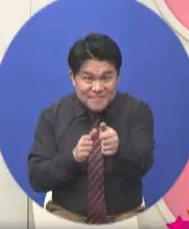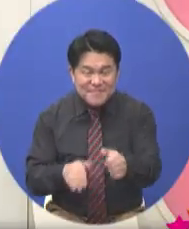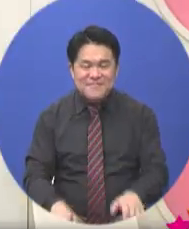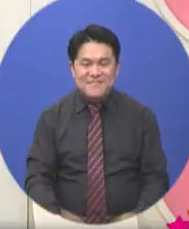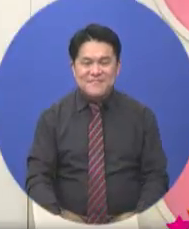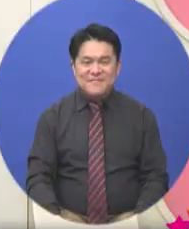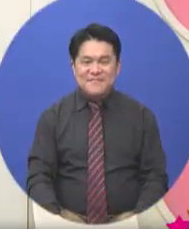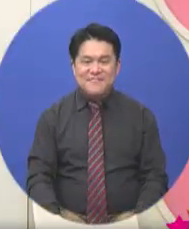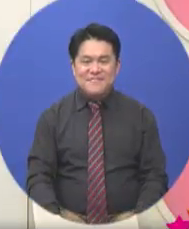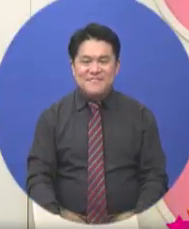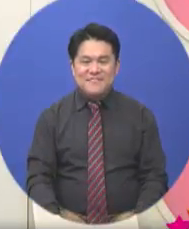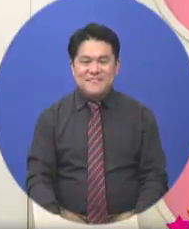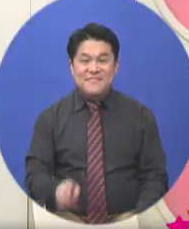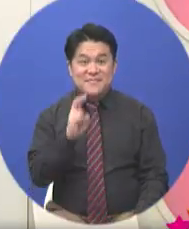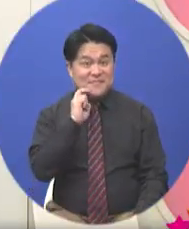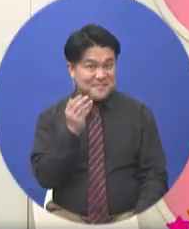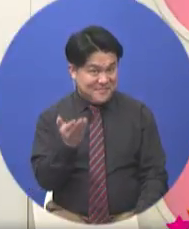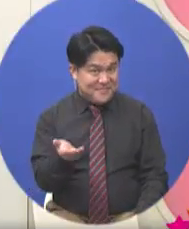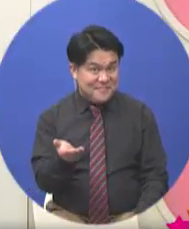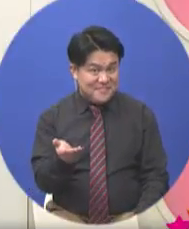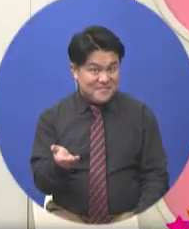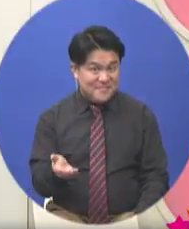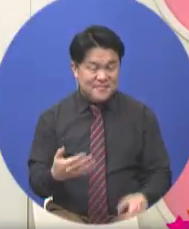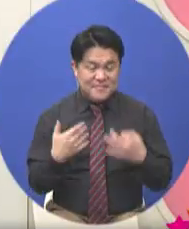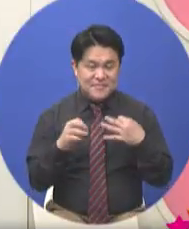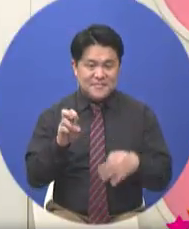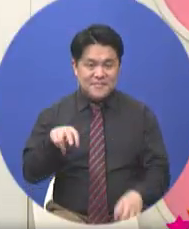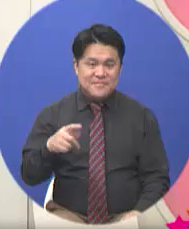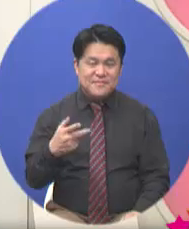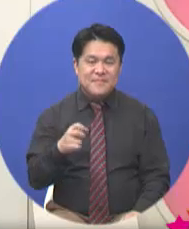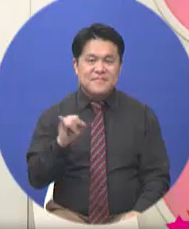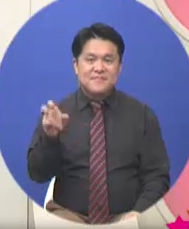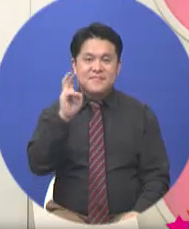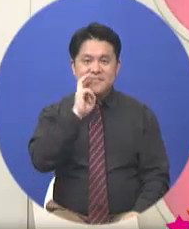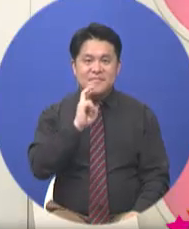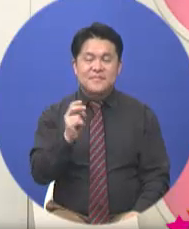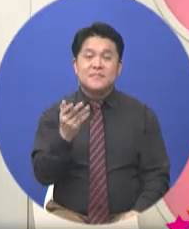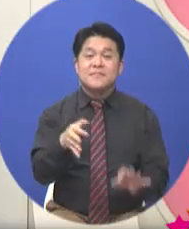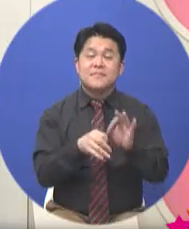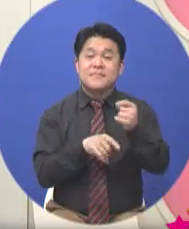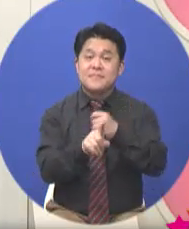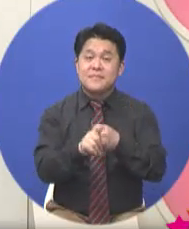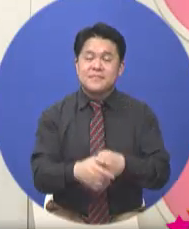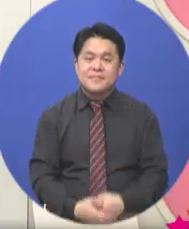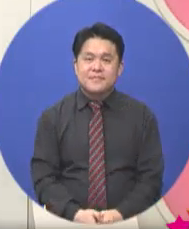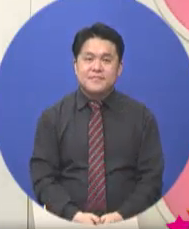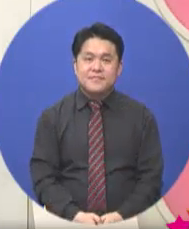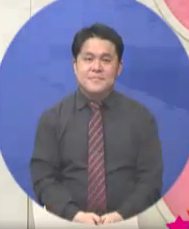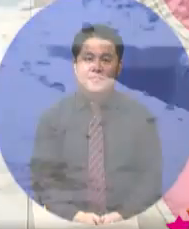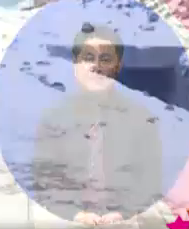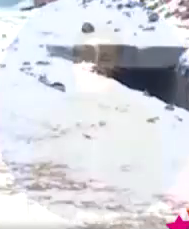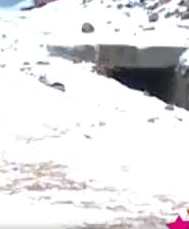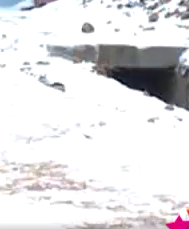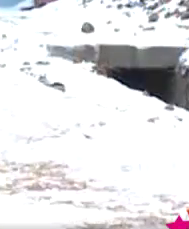해주시고요. 네. 음악 드리겠습니다. 네. 김윤미 님이 부릅니다. 당신의 의미. 의미.